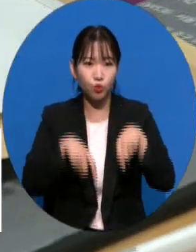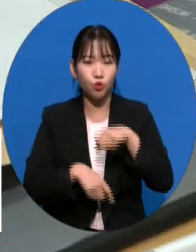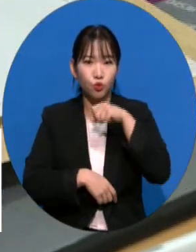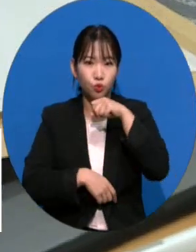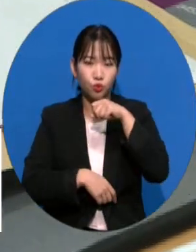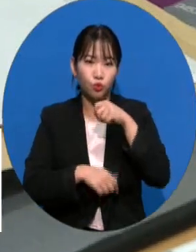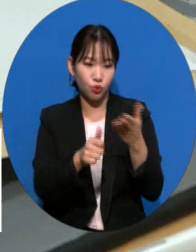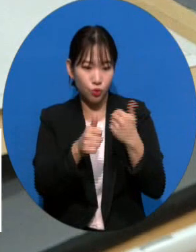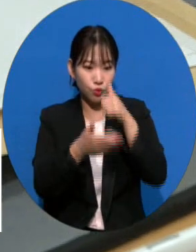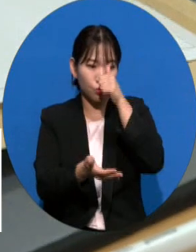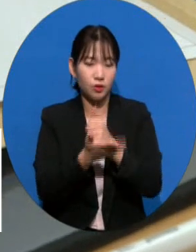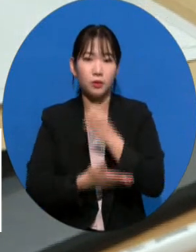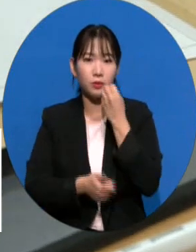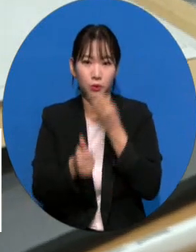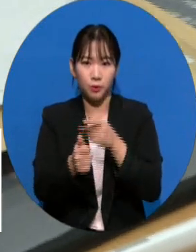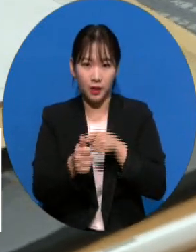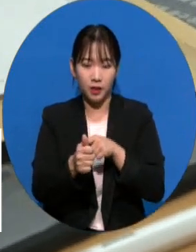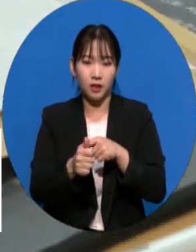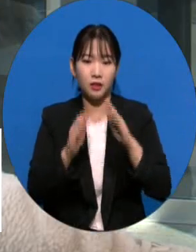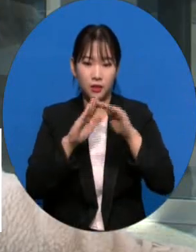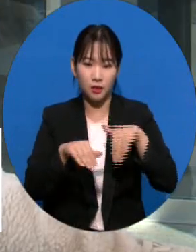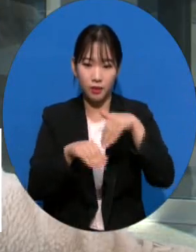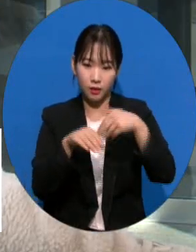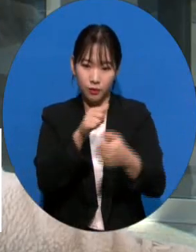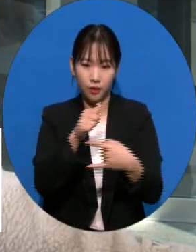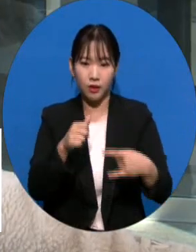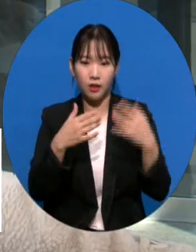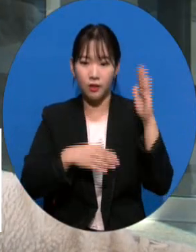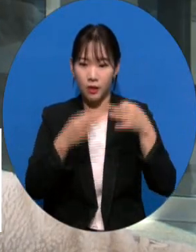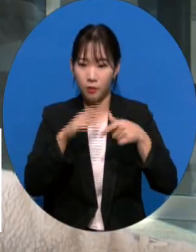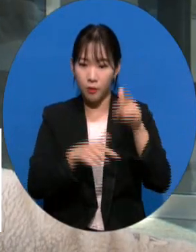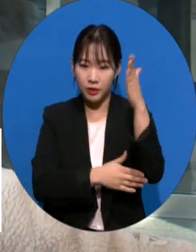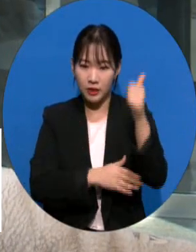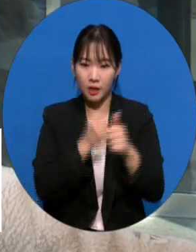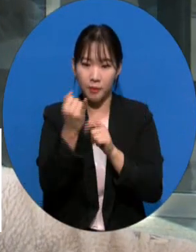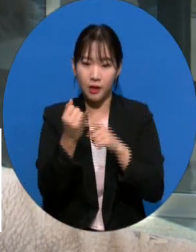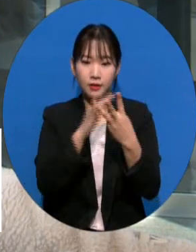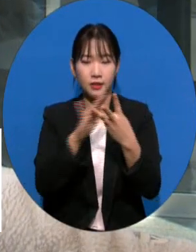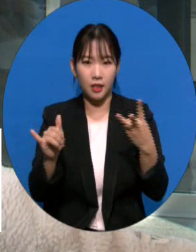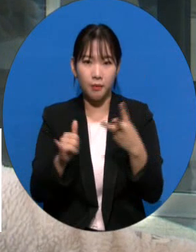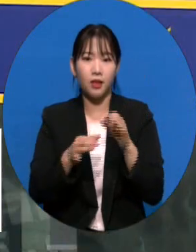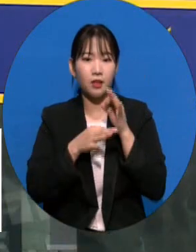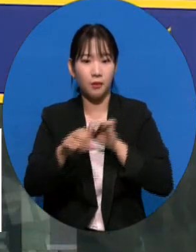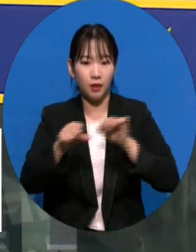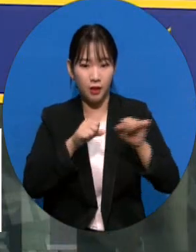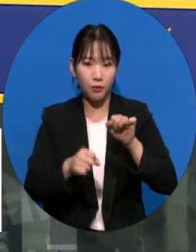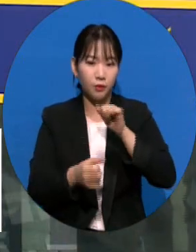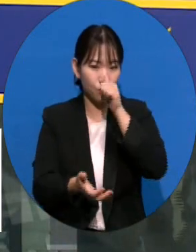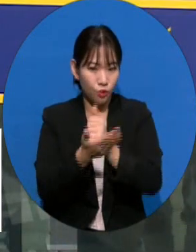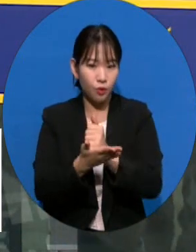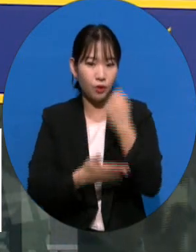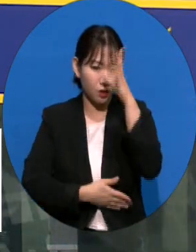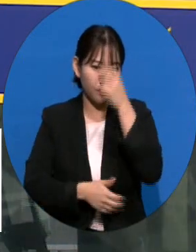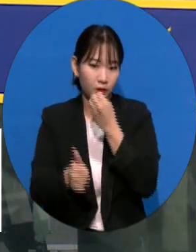혐의로 고발했습니다. 한편 전남 선관위는 최근 김종식 목포시장의 배우자 등 3명을 기부 행위 혐의 등으로